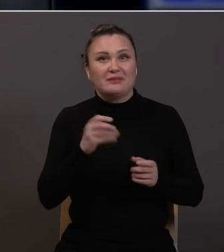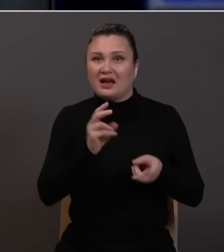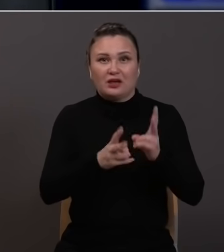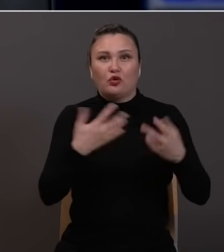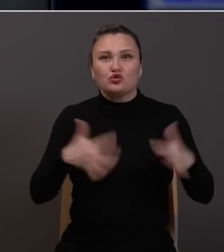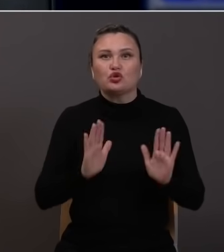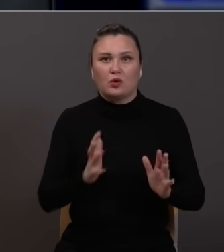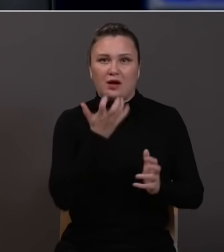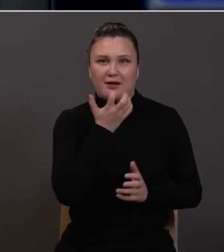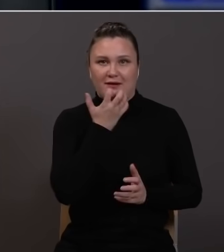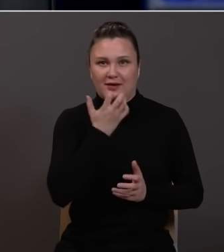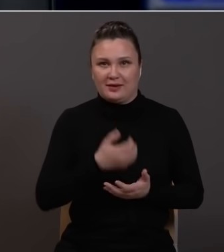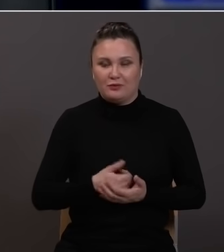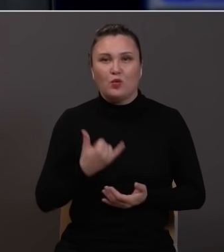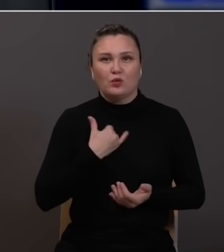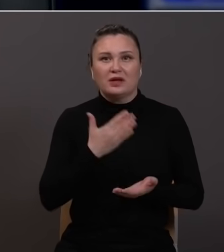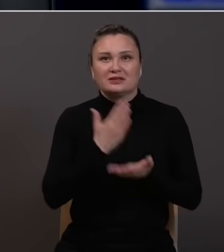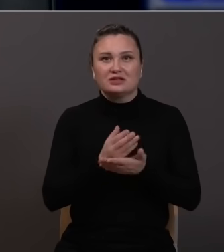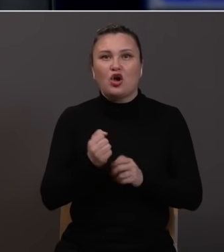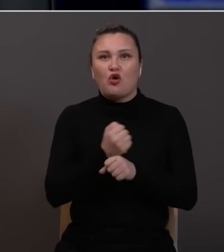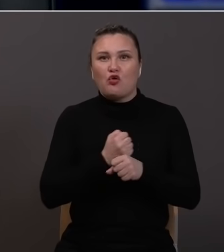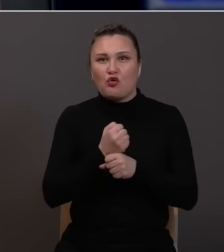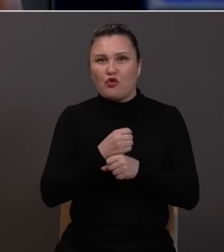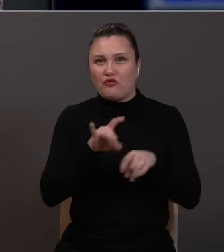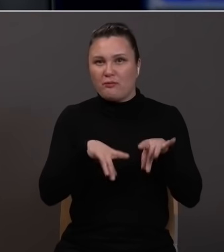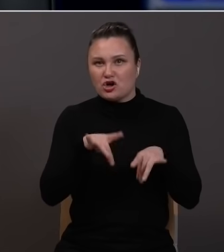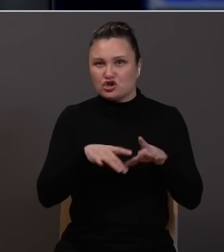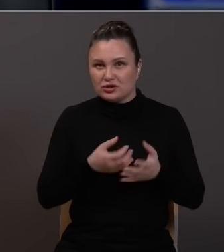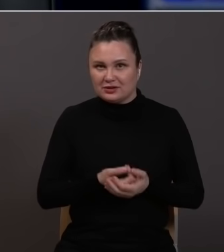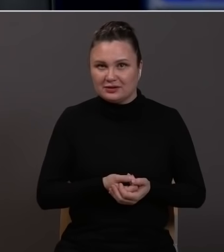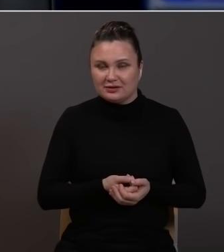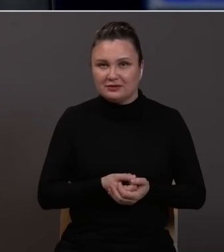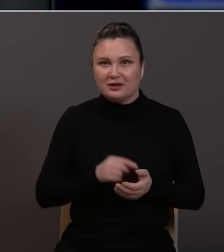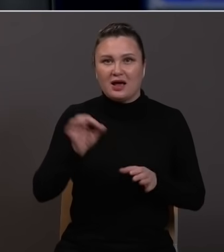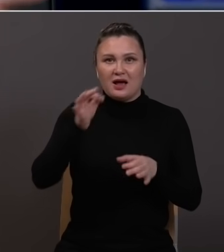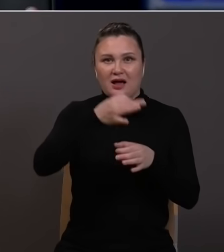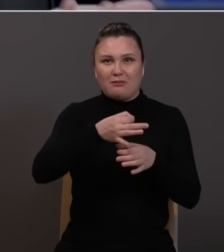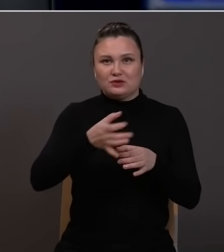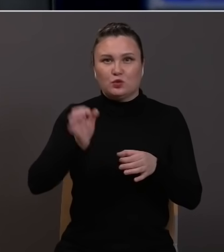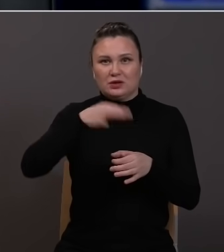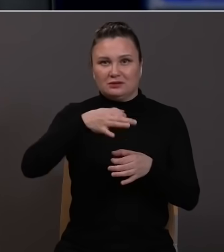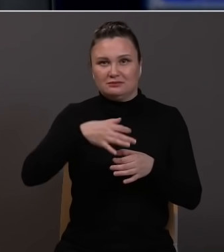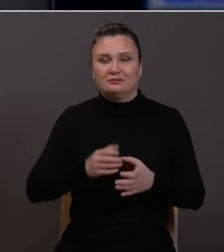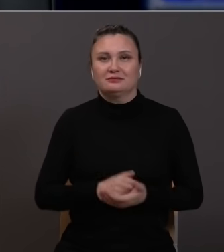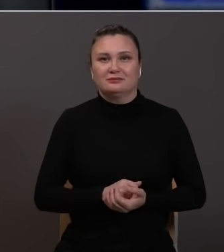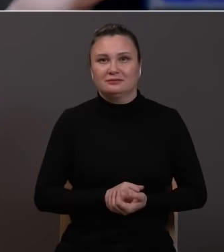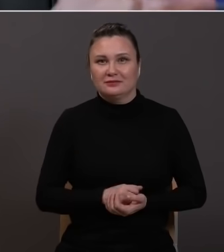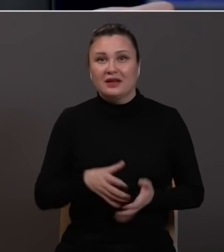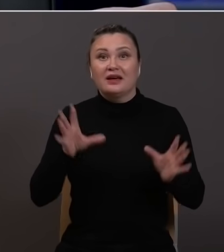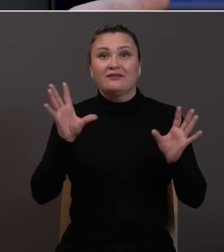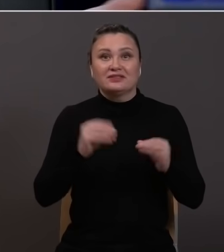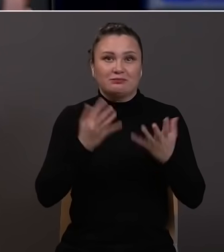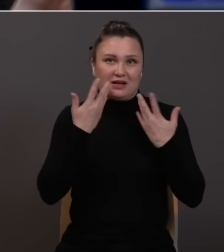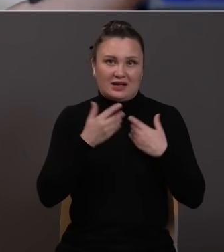готовим, а уже разогреваем их. У нас есть кофемашина, которую мы можем, капсульная, мы заряжаем кофе и пьем кофе. То есть все